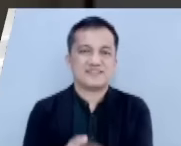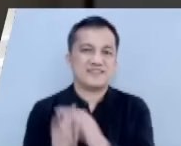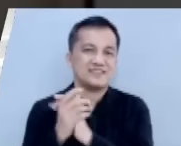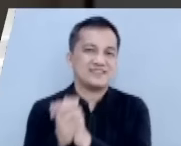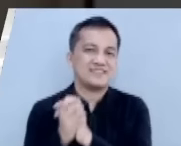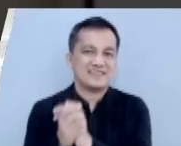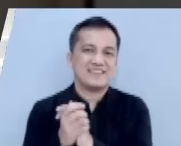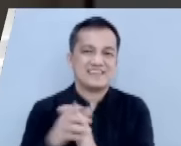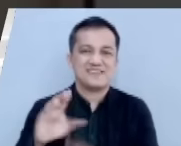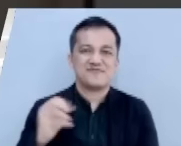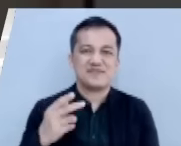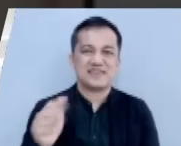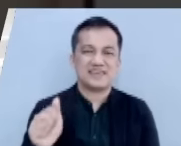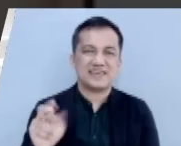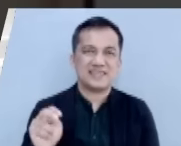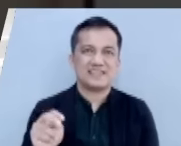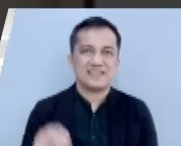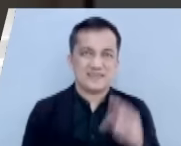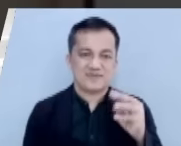Megan and Mikael!